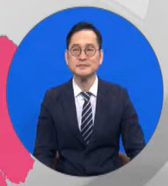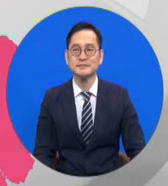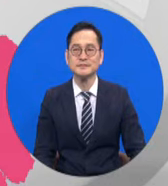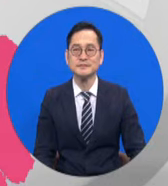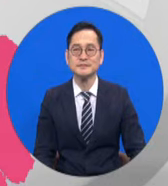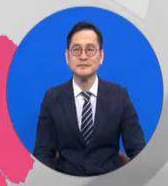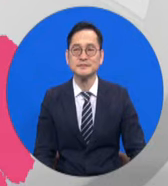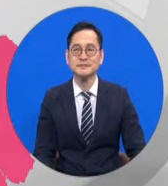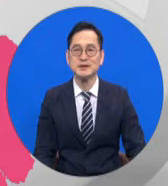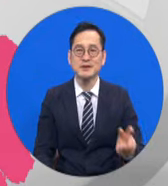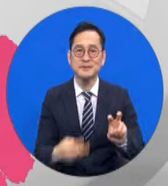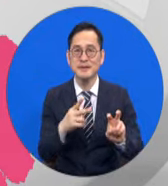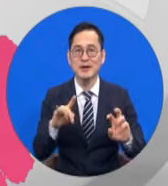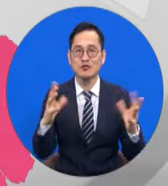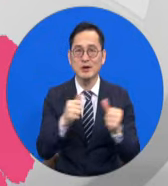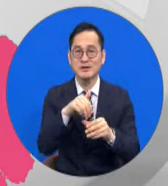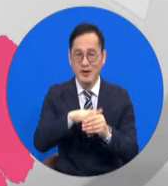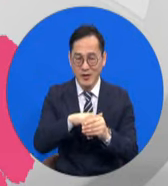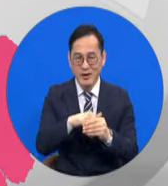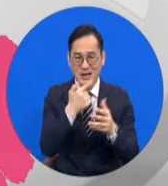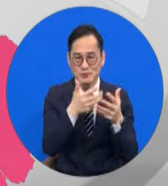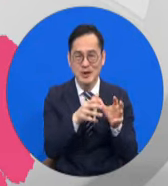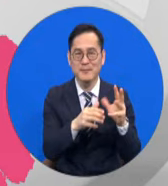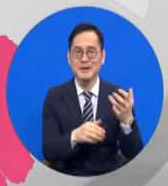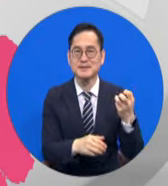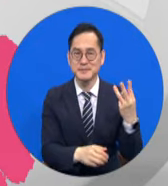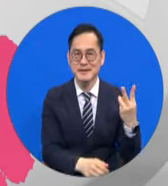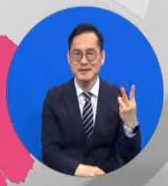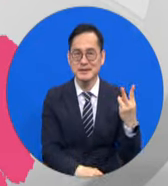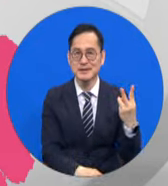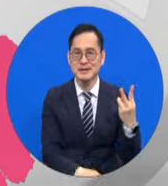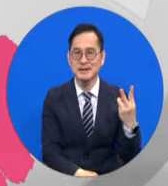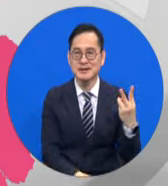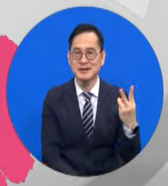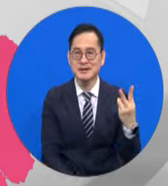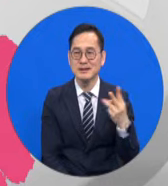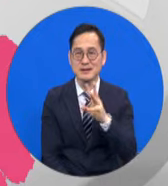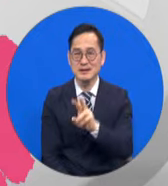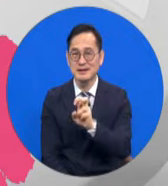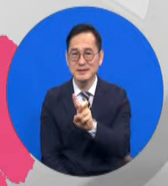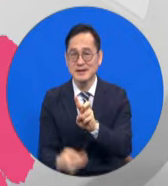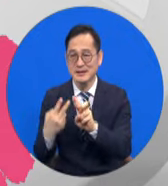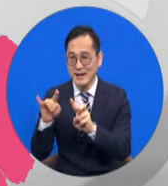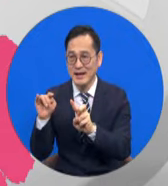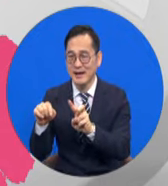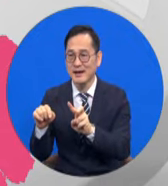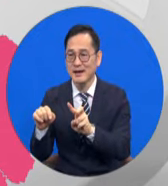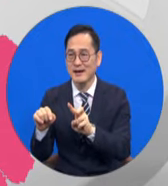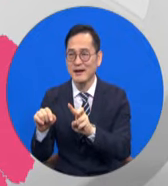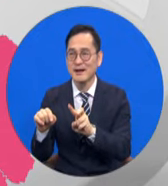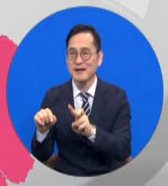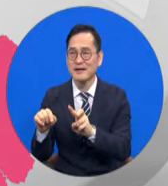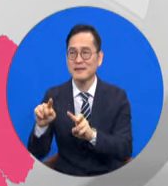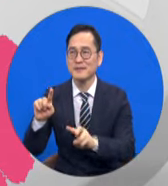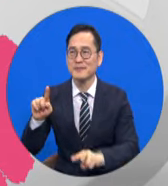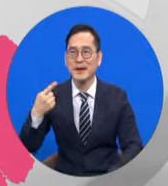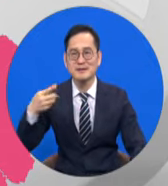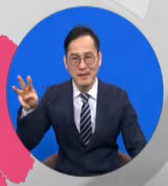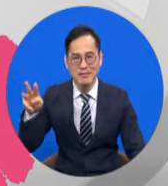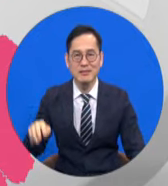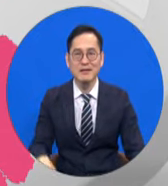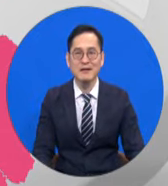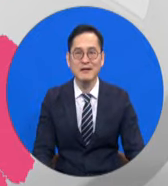20대 총선에서 민주당이 82석, 21대 총선에서 민주당이 그보다 훨씬 더 많은 103석을 가져갔습니다.